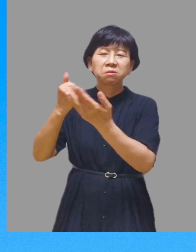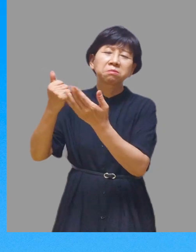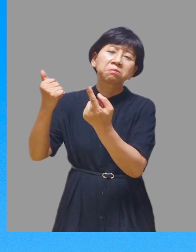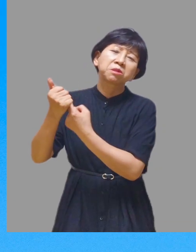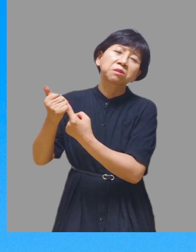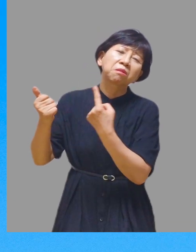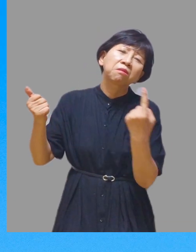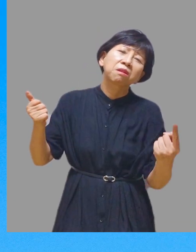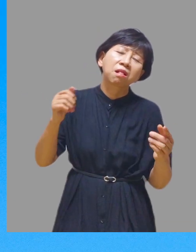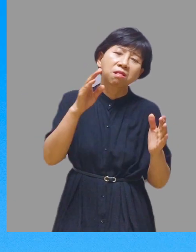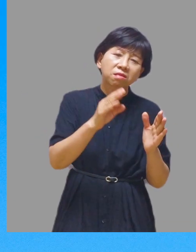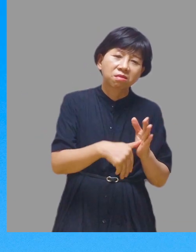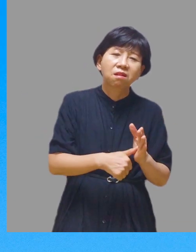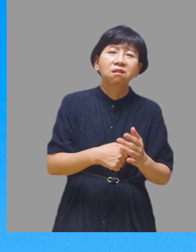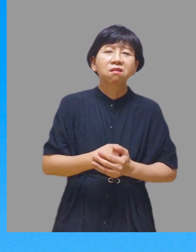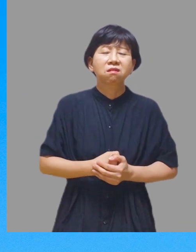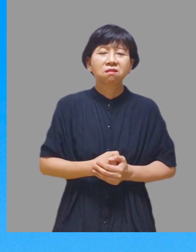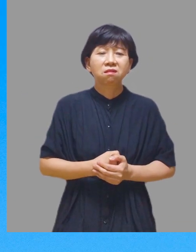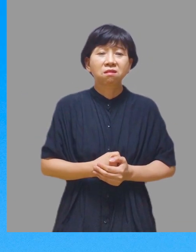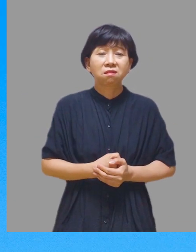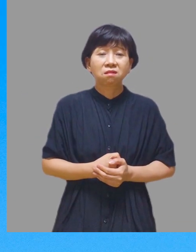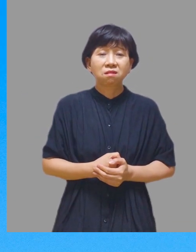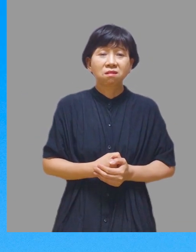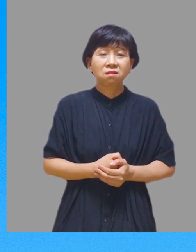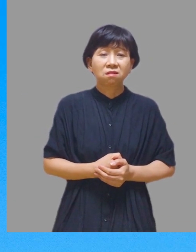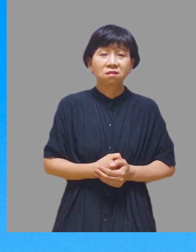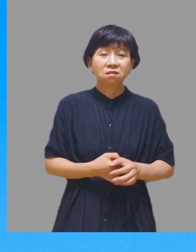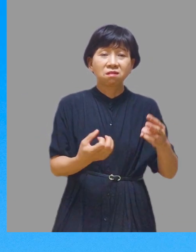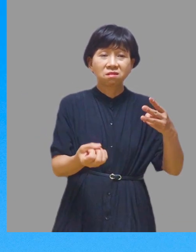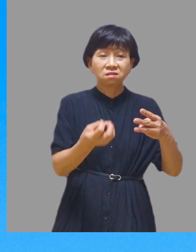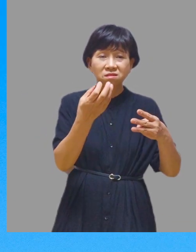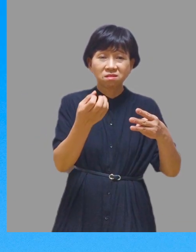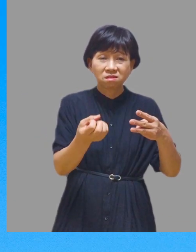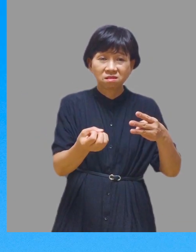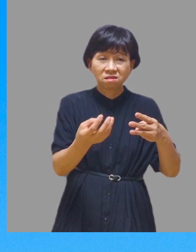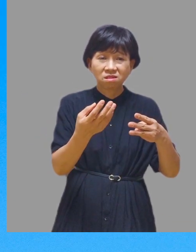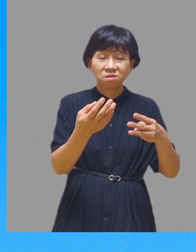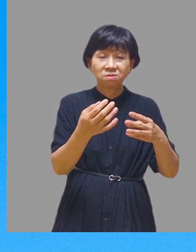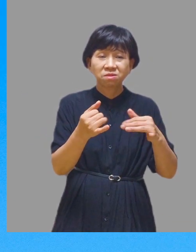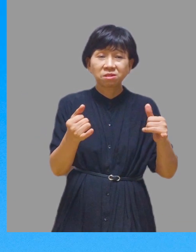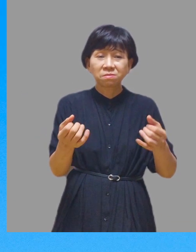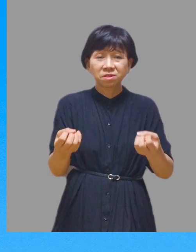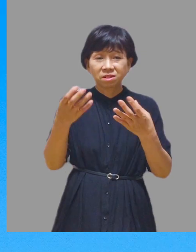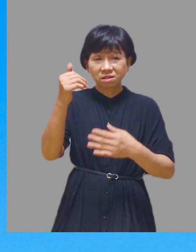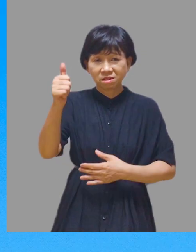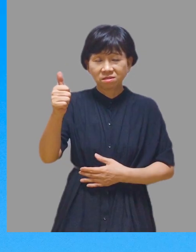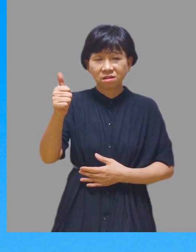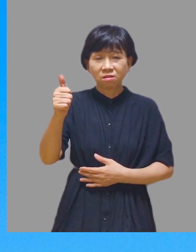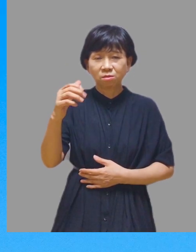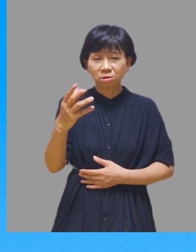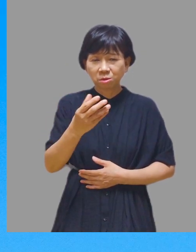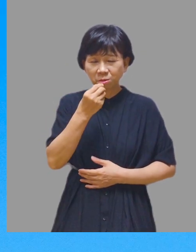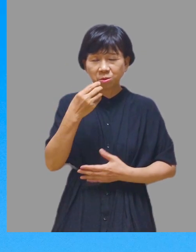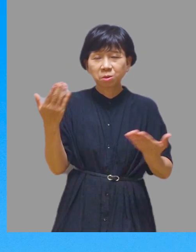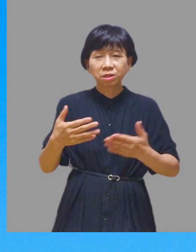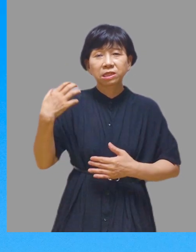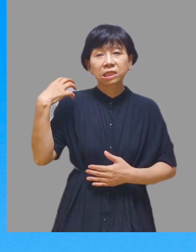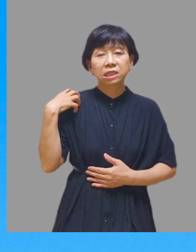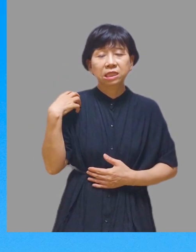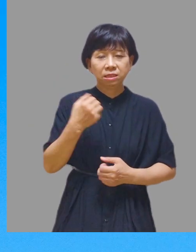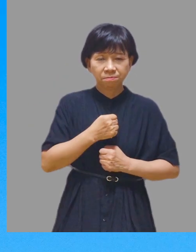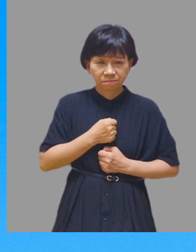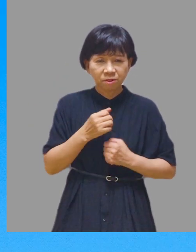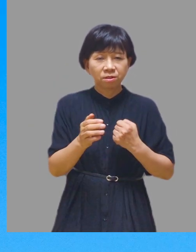때에 사독의 자손 레위 사람 제사장들은 내 성소의 직분을 지켰은즉 그들은 내게 가까이